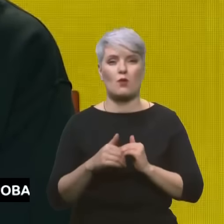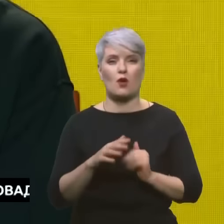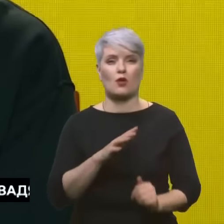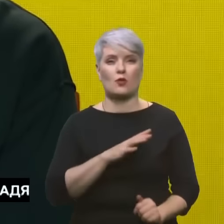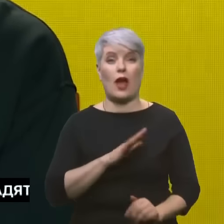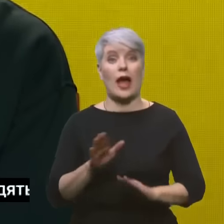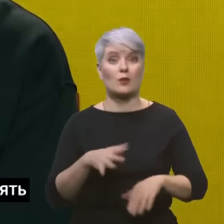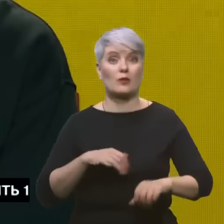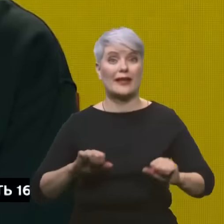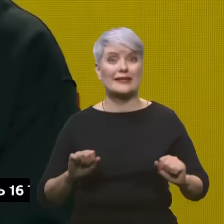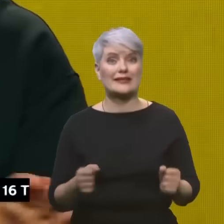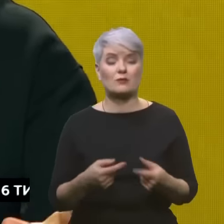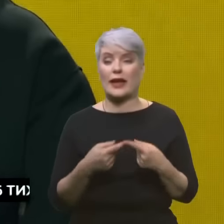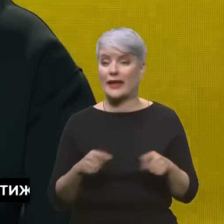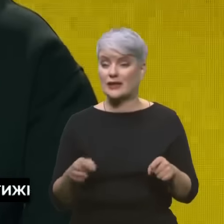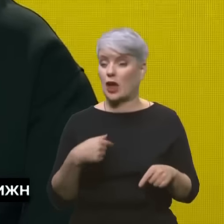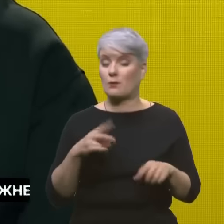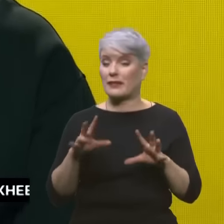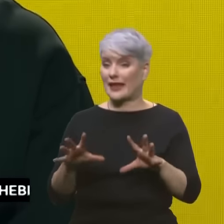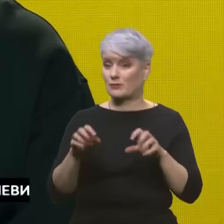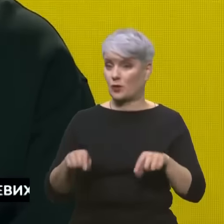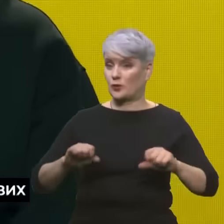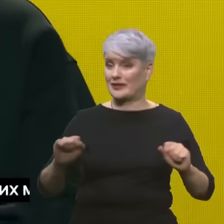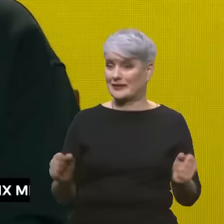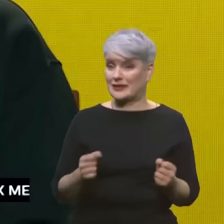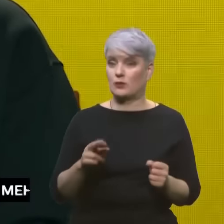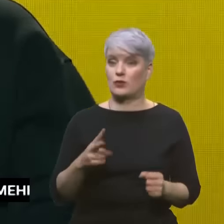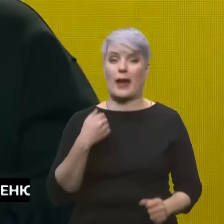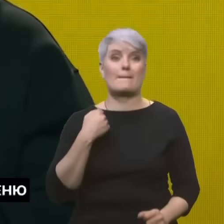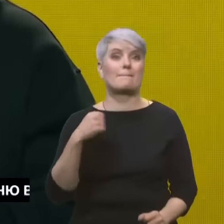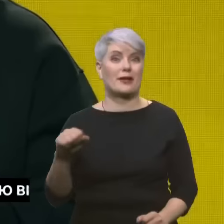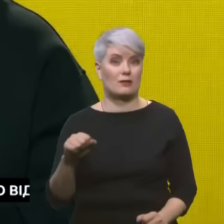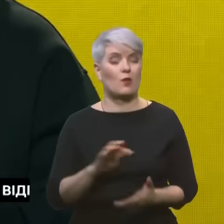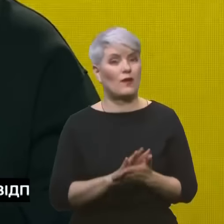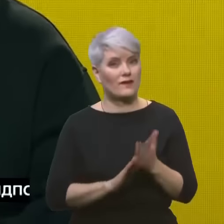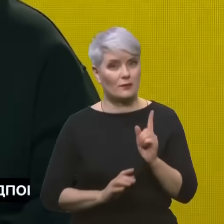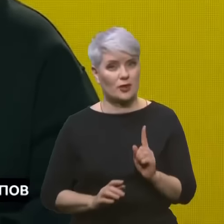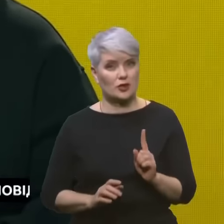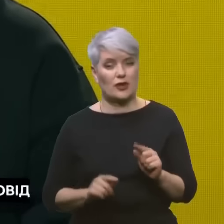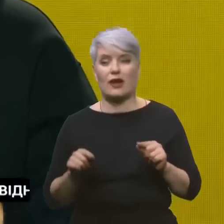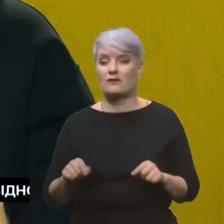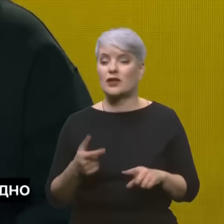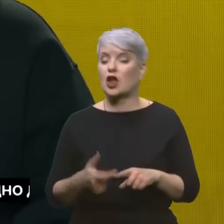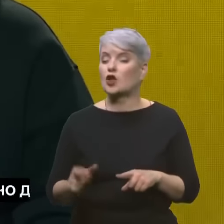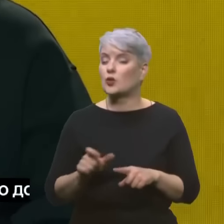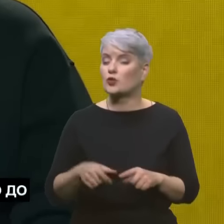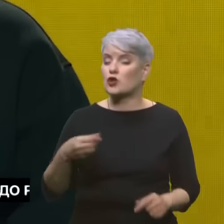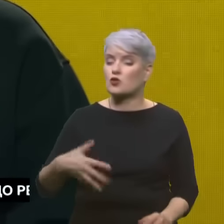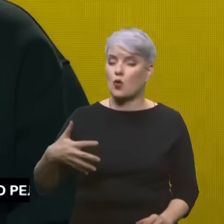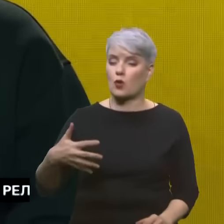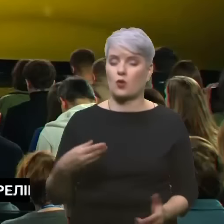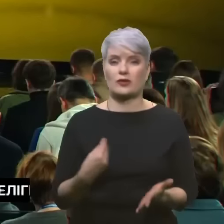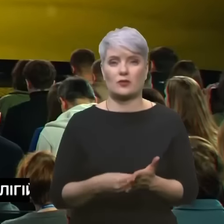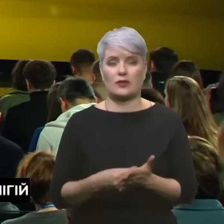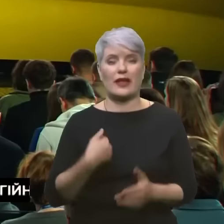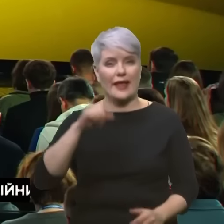була зима, вона інша. Ми не сприймаємо зараз цю зиму як перемогу. Вибачте, вона дуже дорого достається.